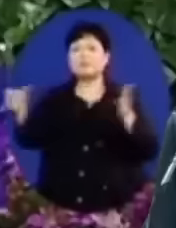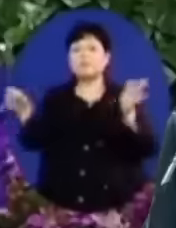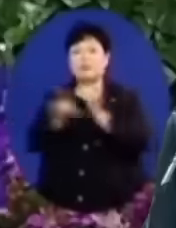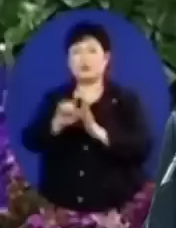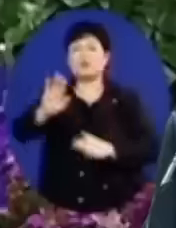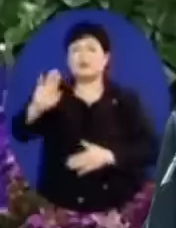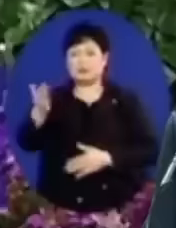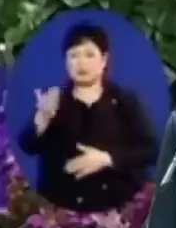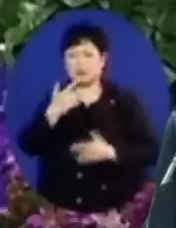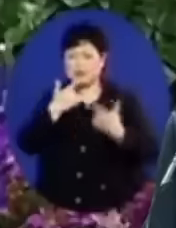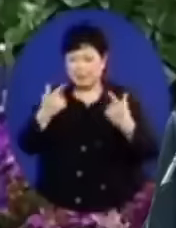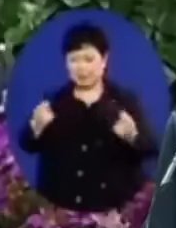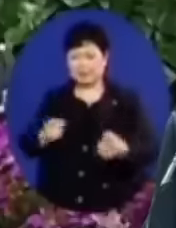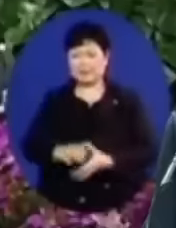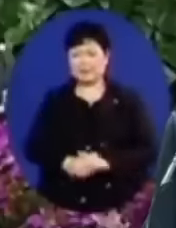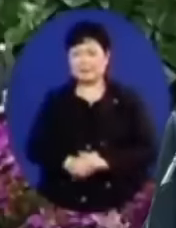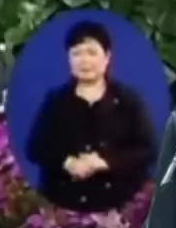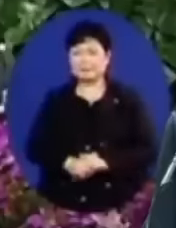믿어야 할지니라.